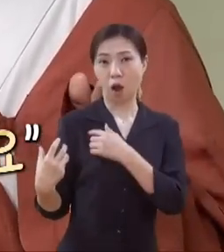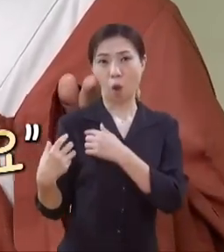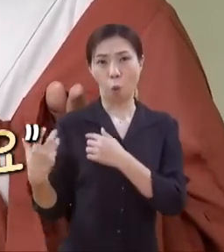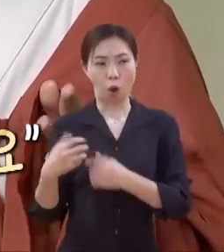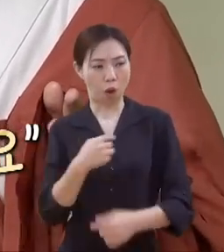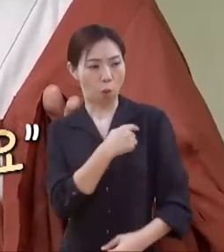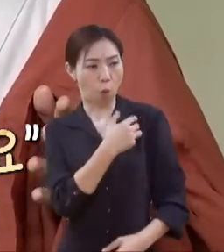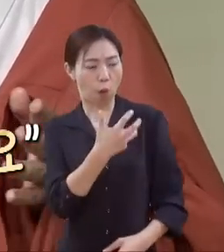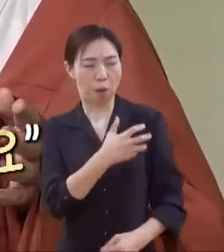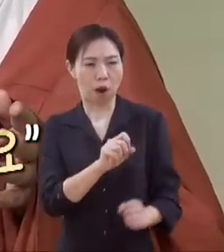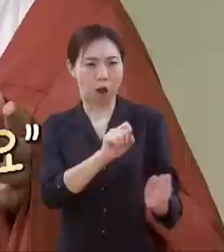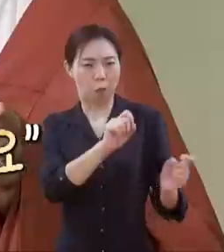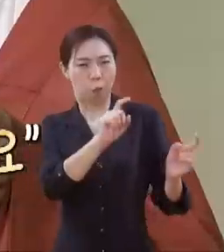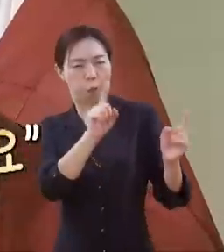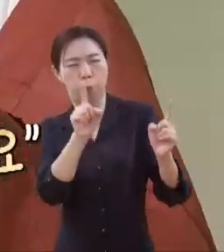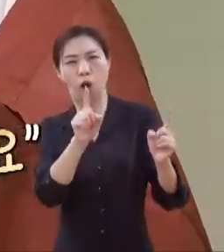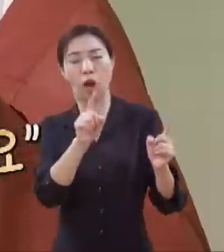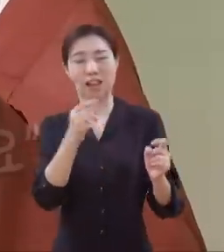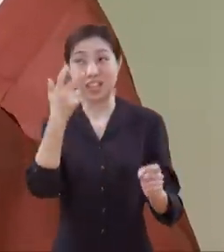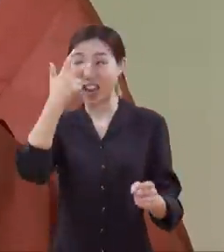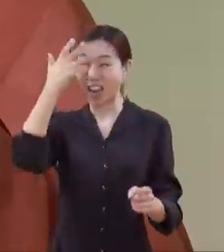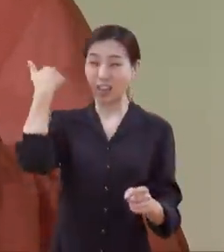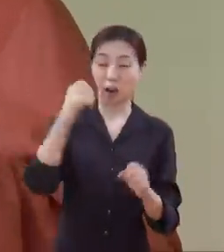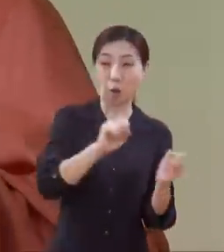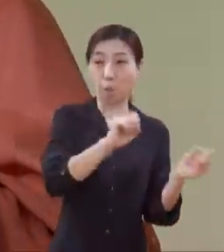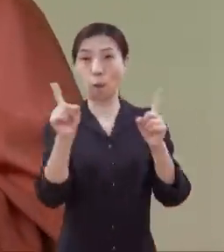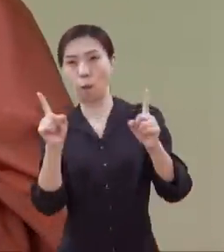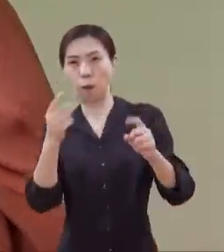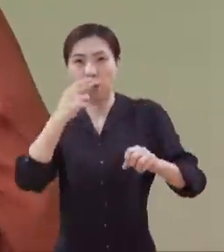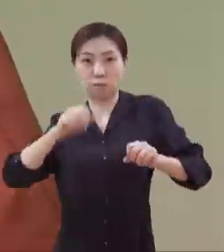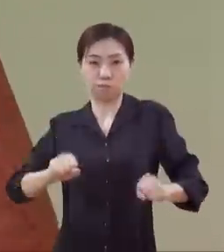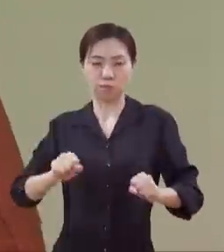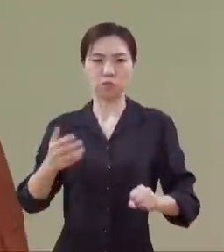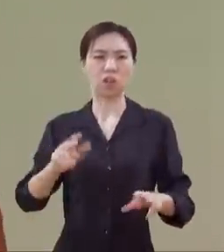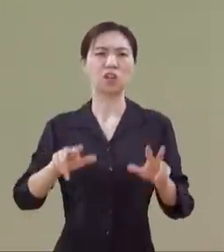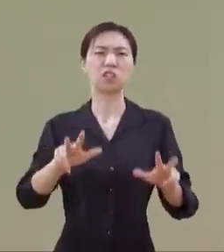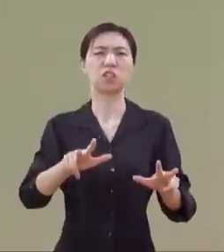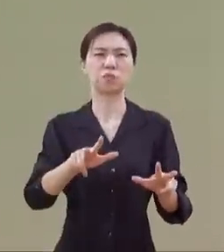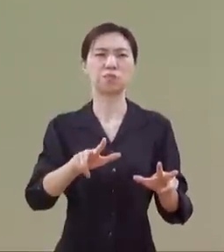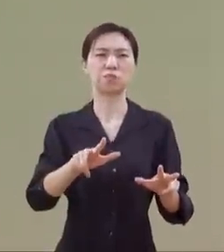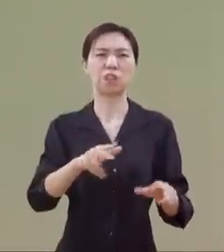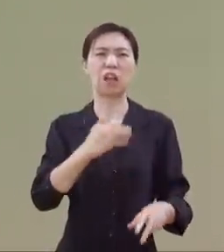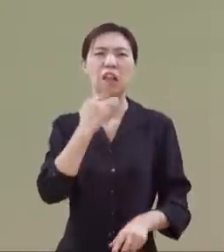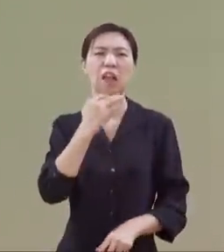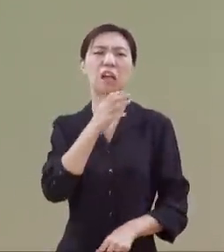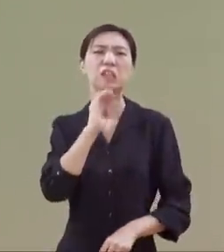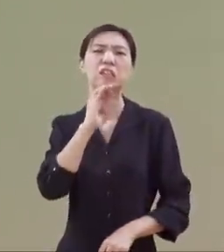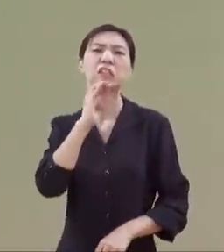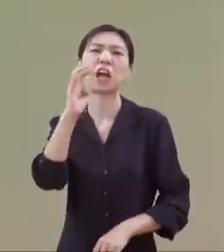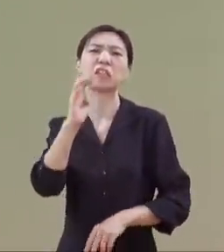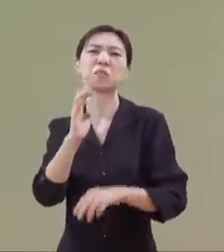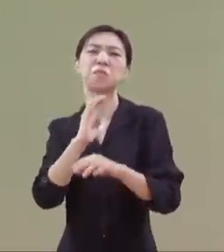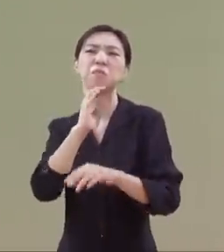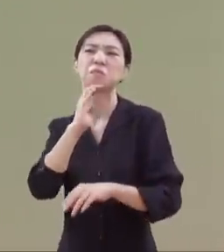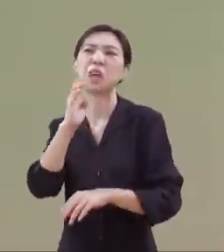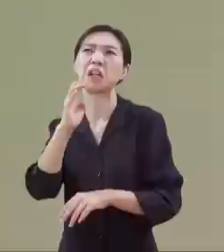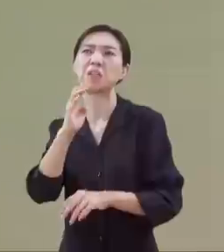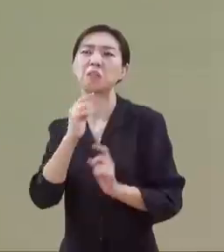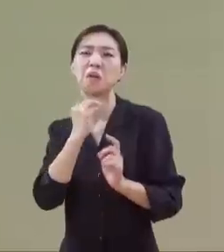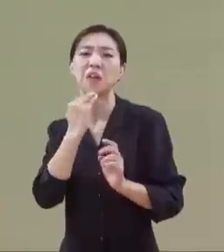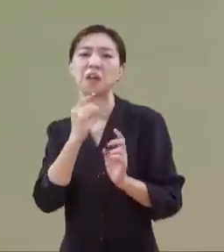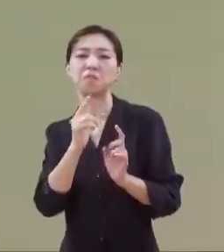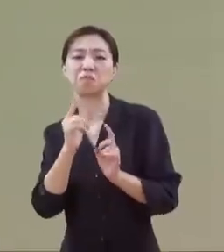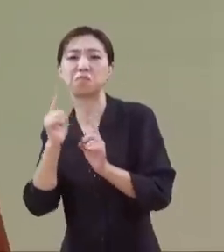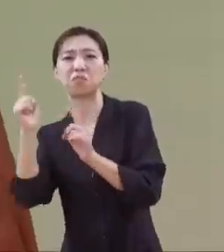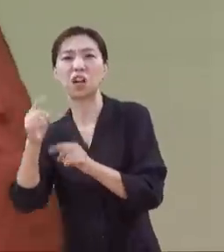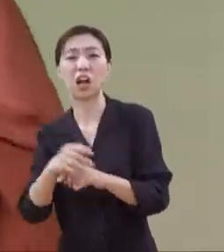좀 옛날 같지 않더라고요 확실히 40을 넘어가니까 마음을 넘어가니까 아 이거 몸이 좀 옛날 같지